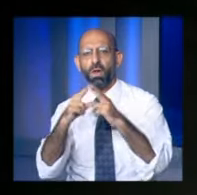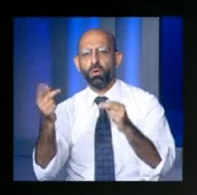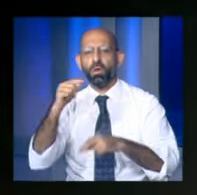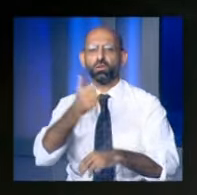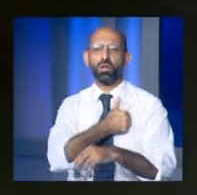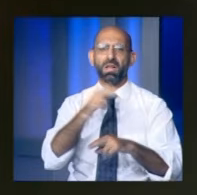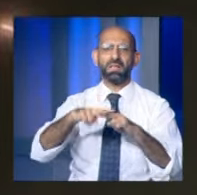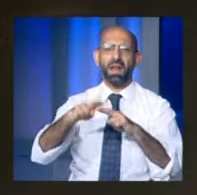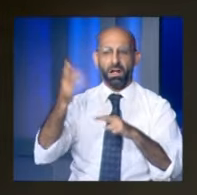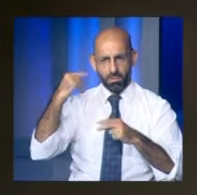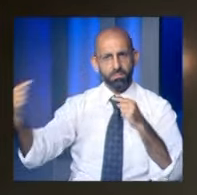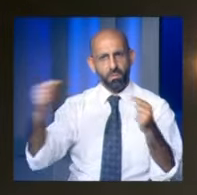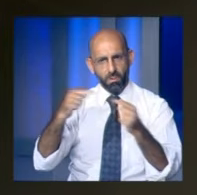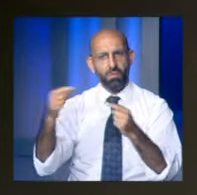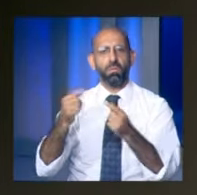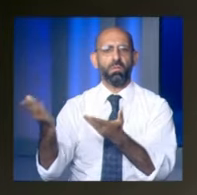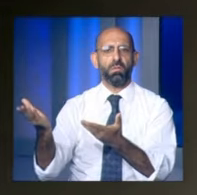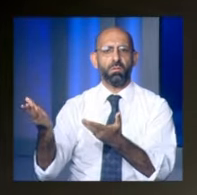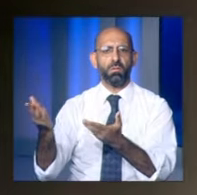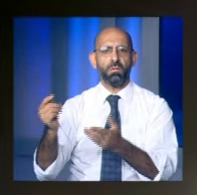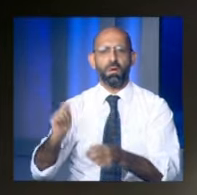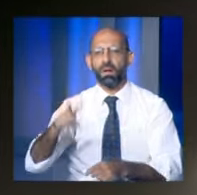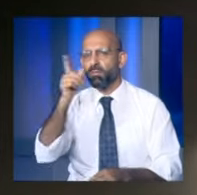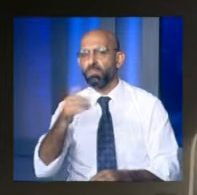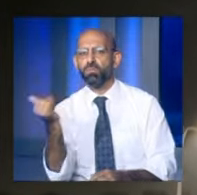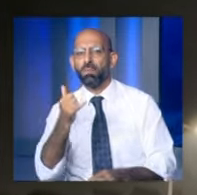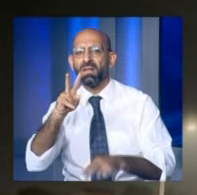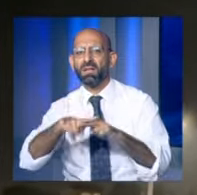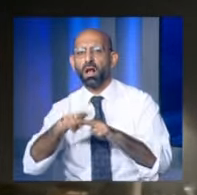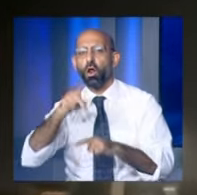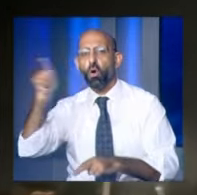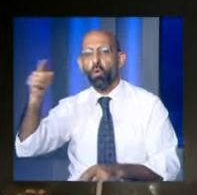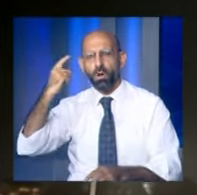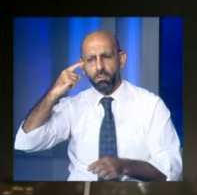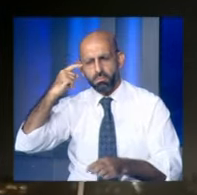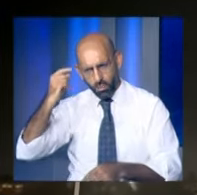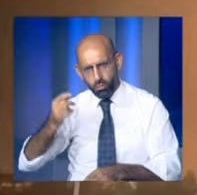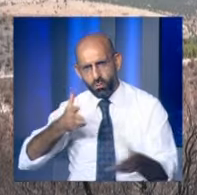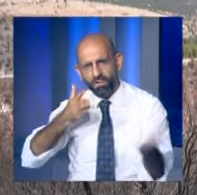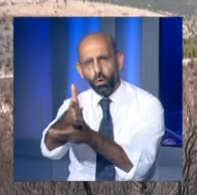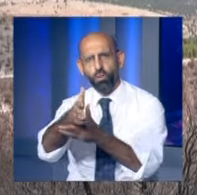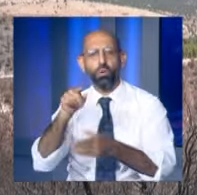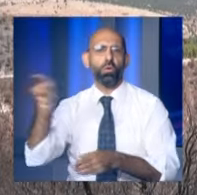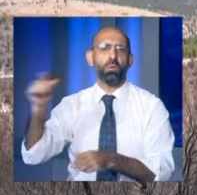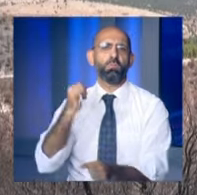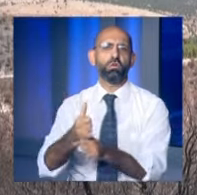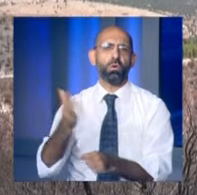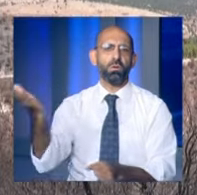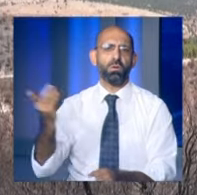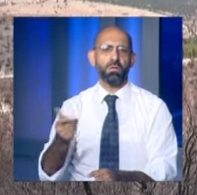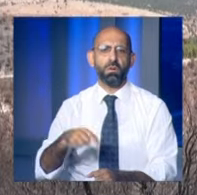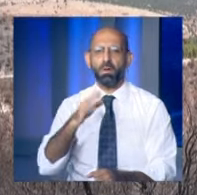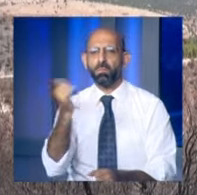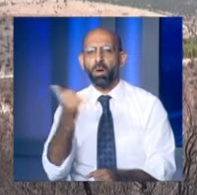28 أول 2023 أي احتكاك عسكري مباشر بين الجيش اللبناني والعدو الإسرائيلي، إلا أنه في حال قررت إسرائيل تنفيذ